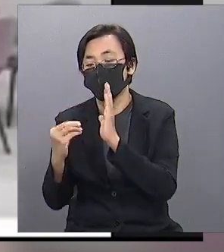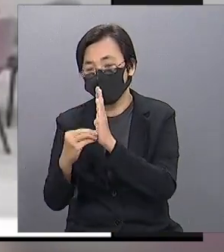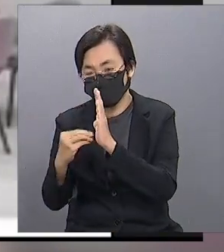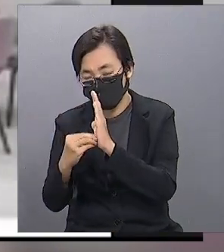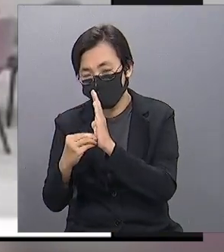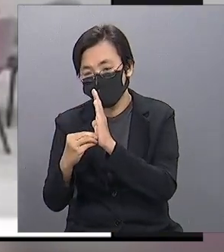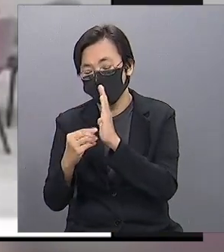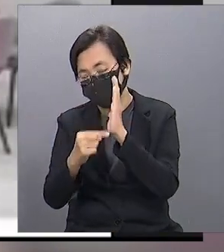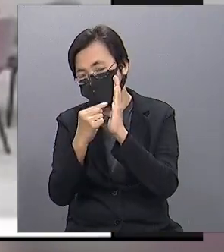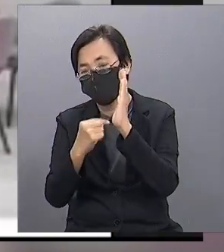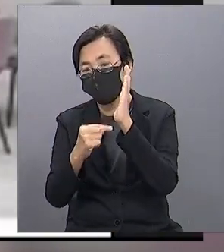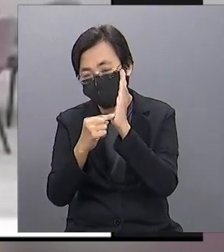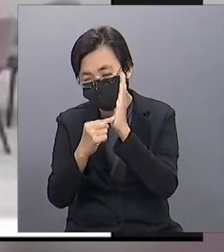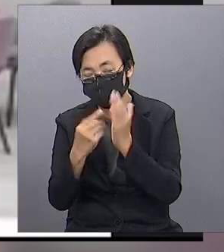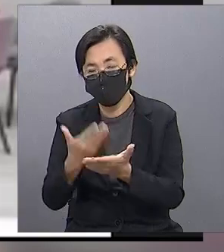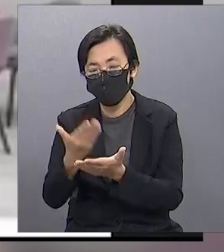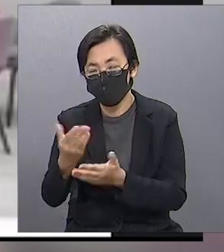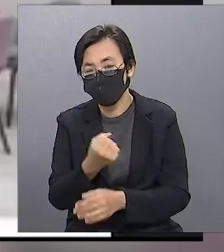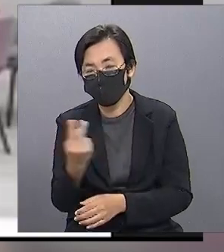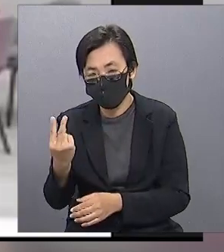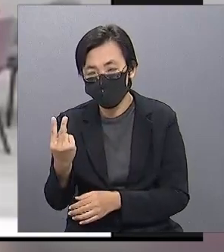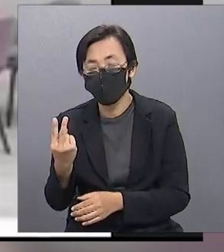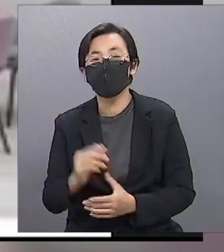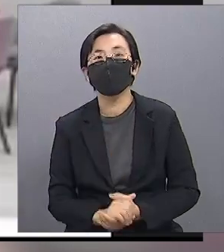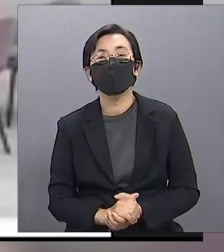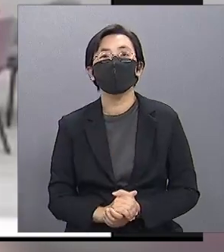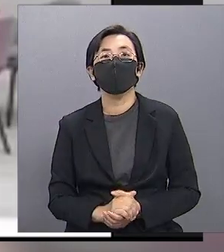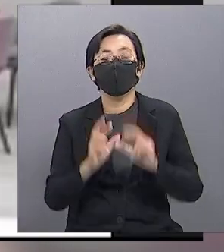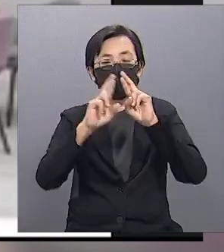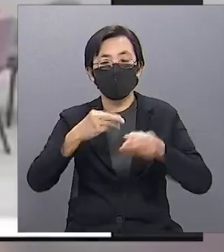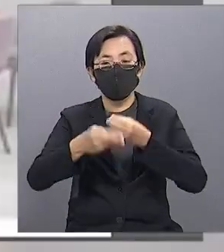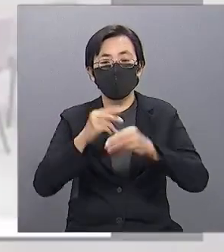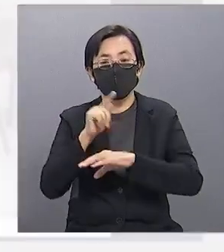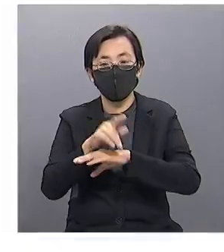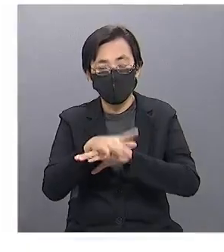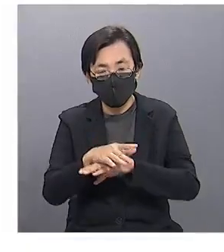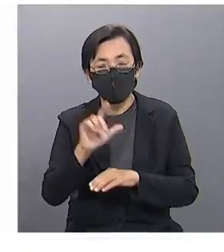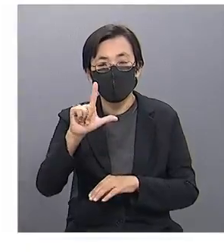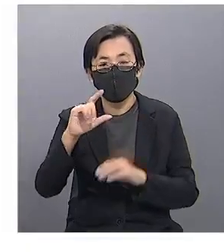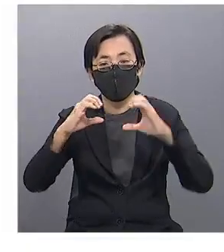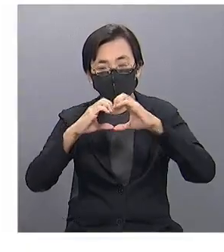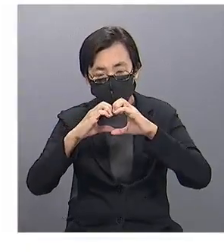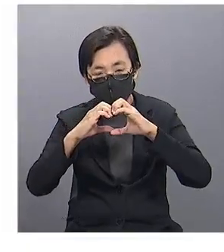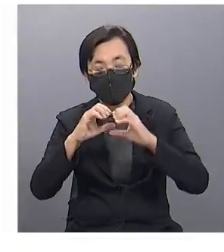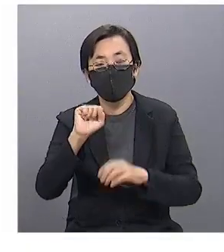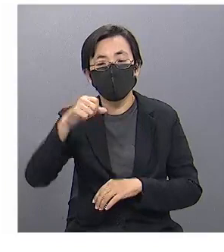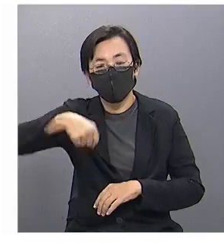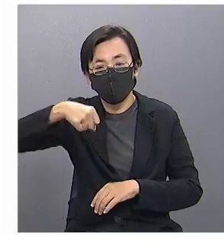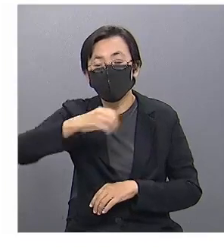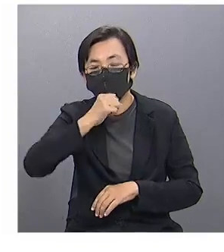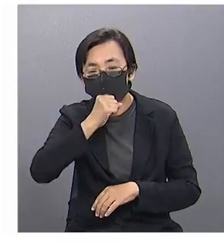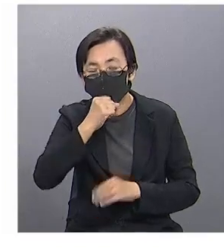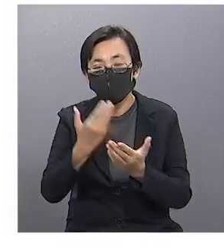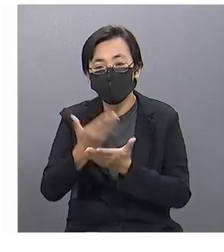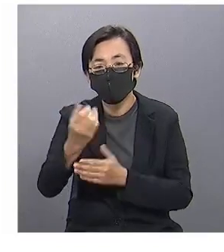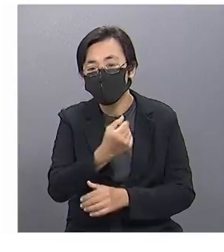ลจำนวน2ตัวอย่างนะคะแล้วก็ร้านค้าออนไลน์ใน Lazada แล้วก็ Shopee นะคะจำนวน5ตัวอย่างค